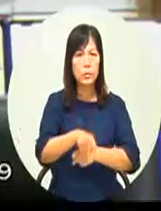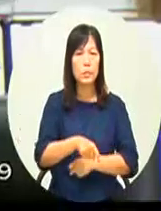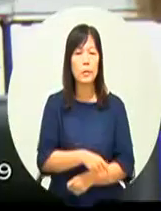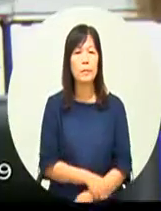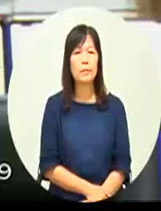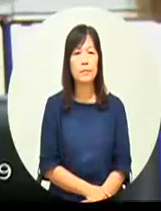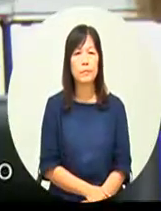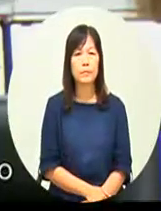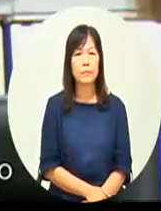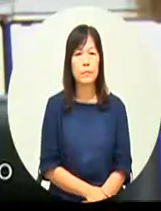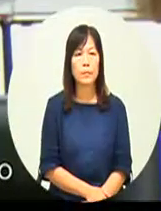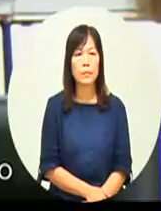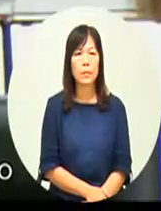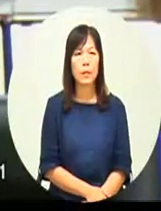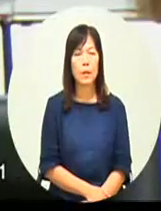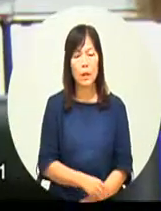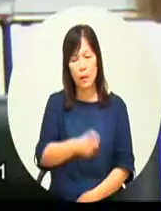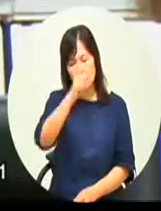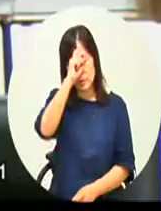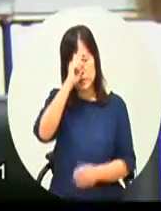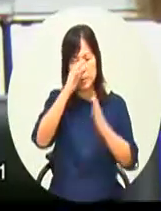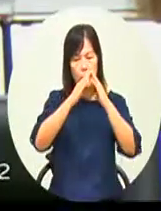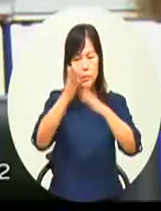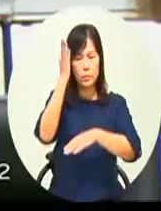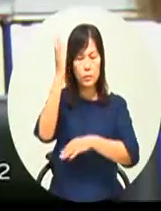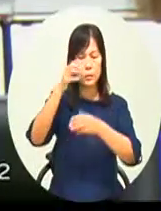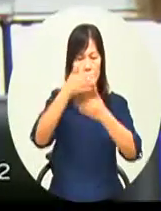我们希望我们市政府的交通局